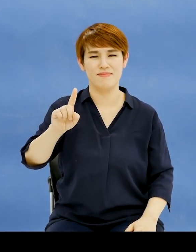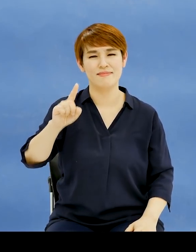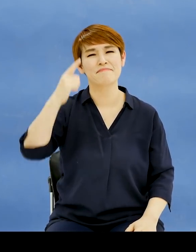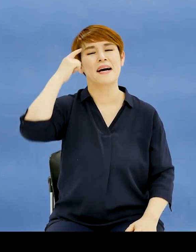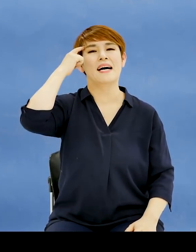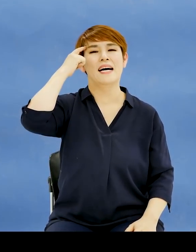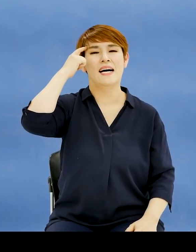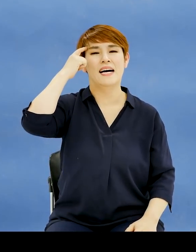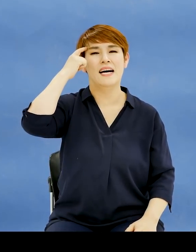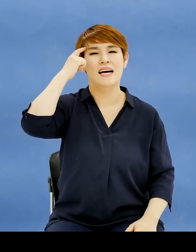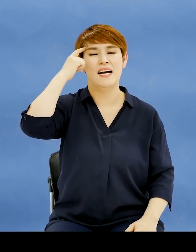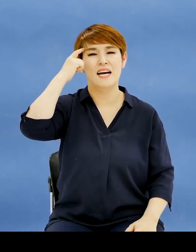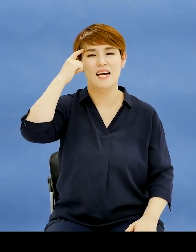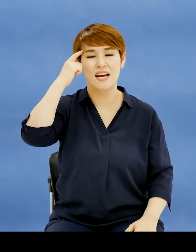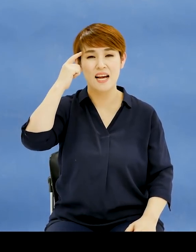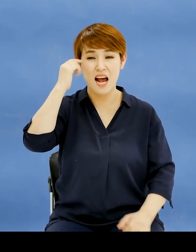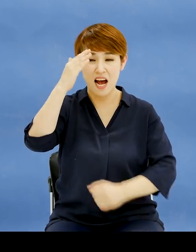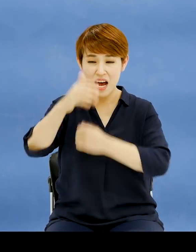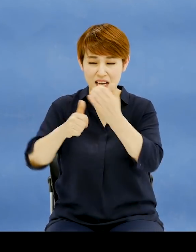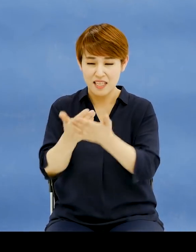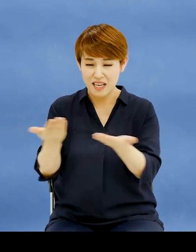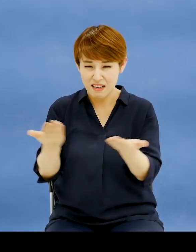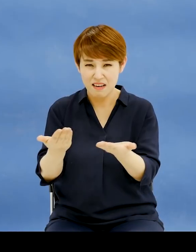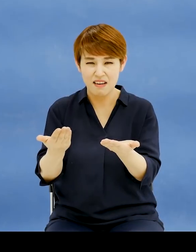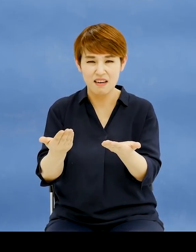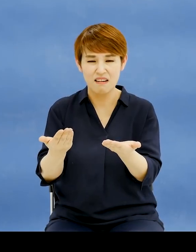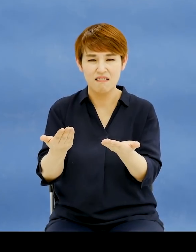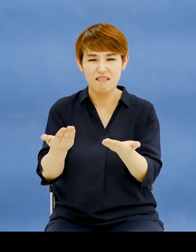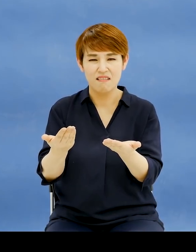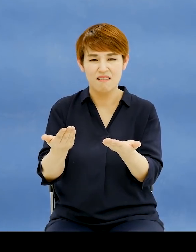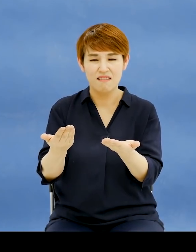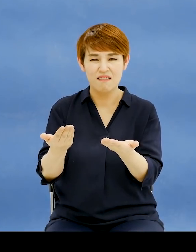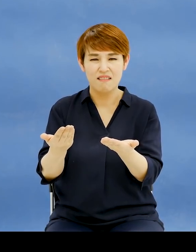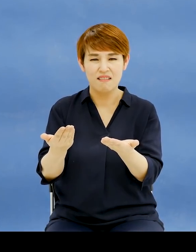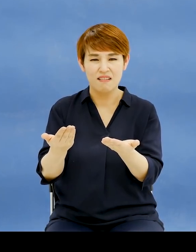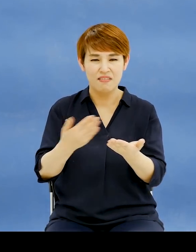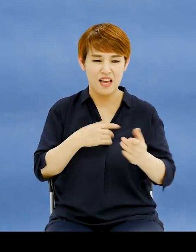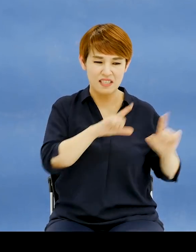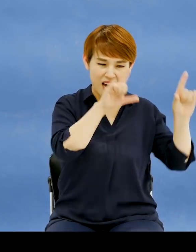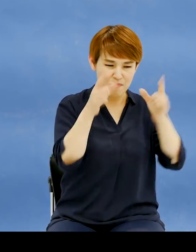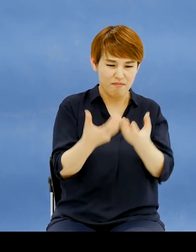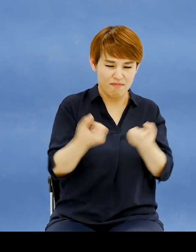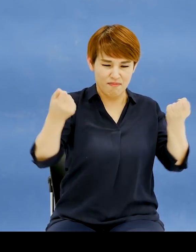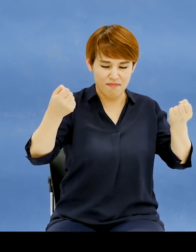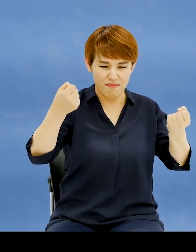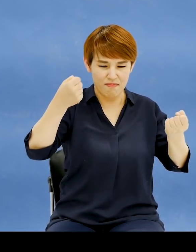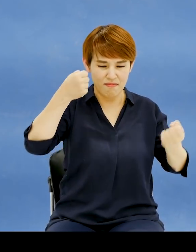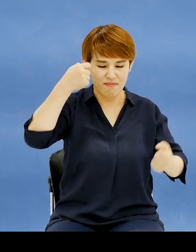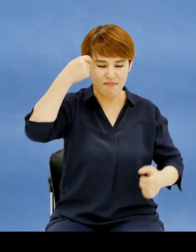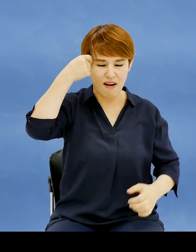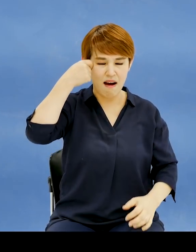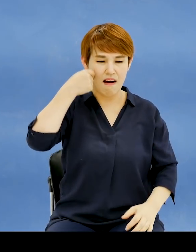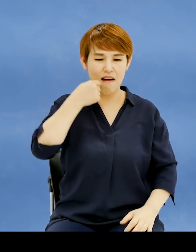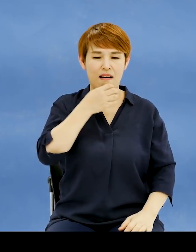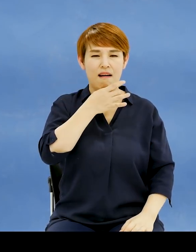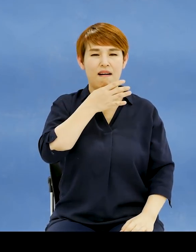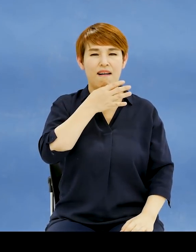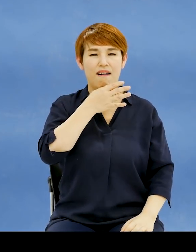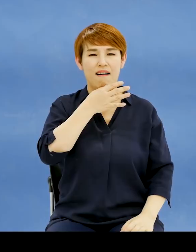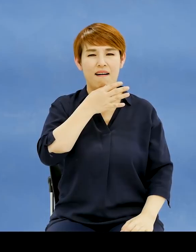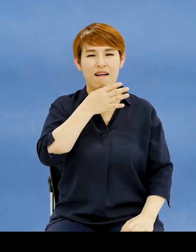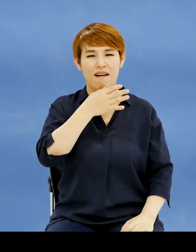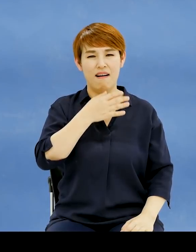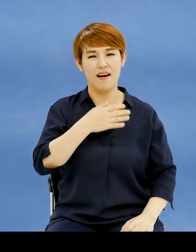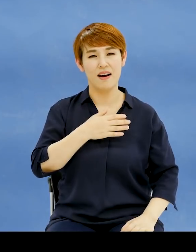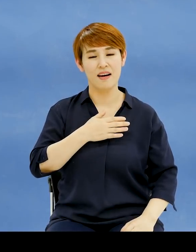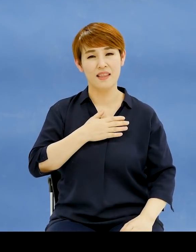이 시간에 그럼 일로 생각 너무 하나님 마음을 분리하는 거죠. 하나님 마음이 너무 슬픈 네네. 거를